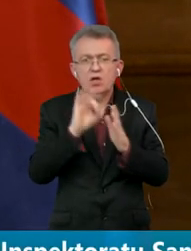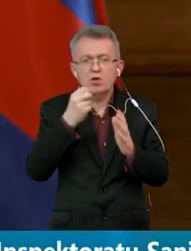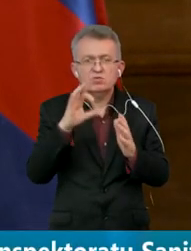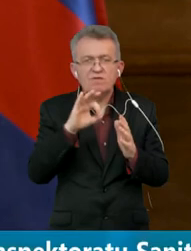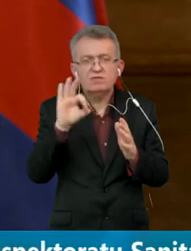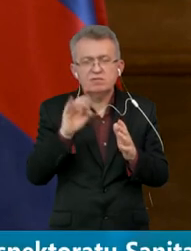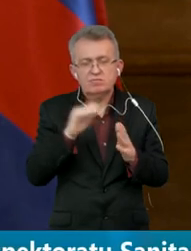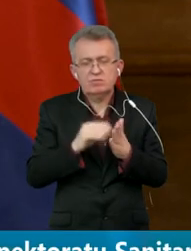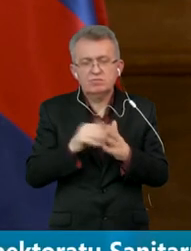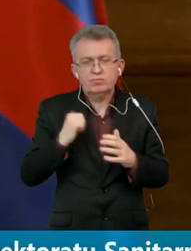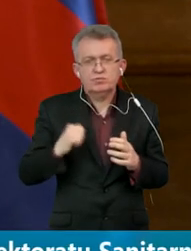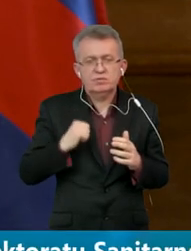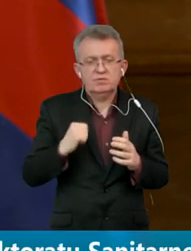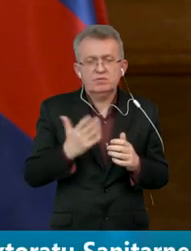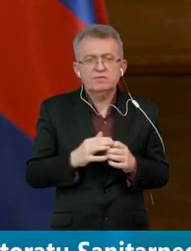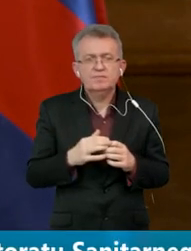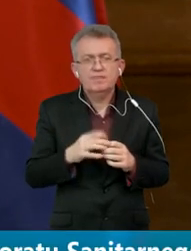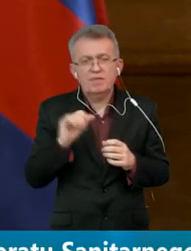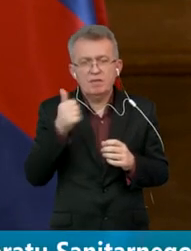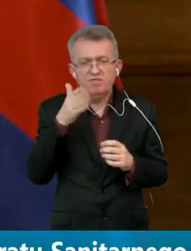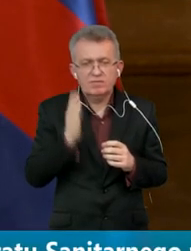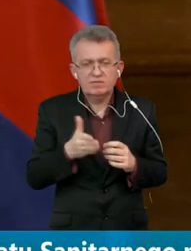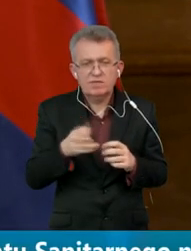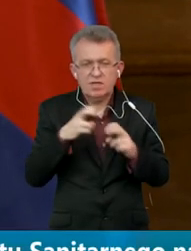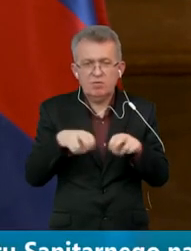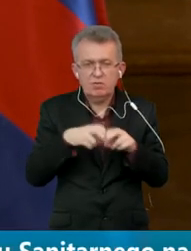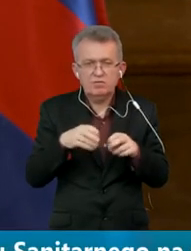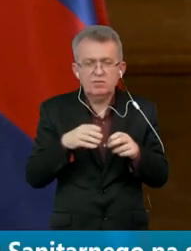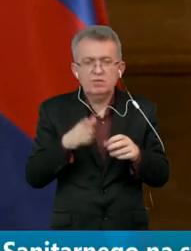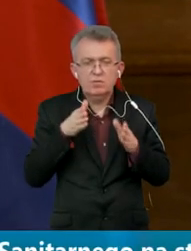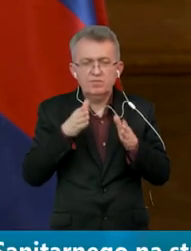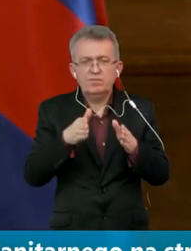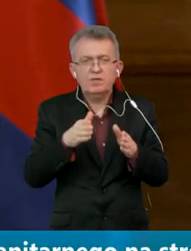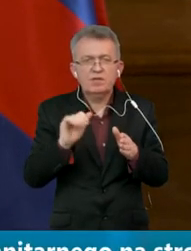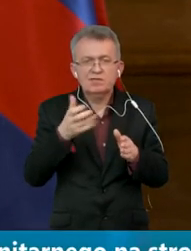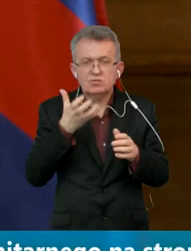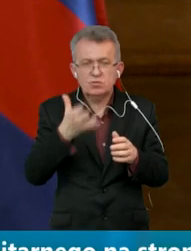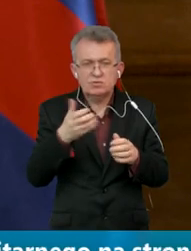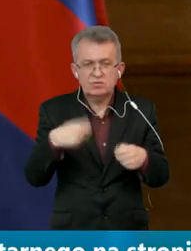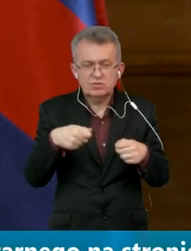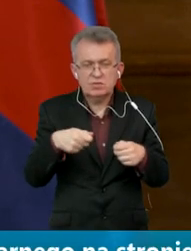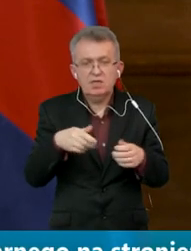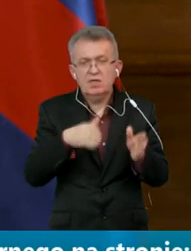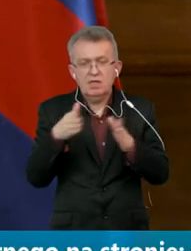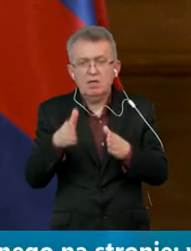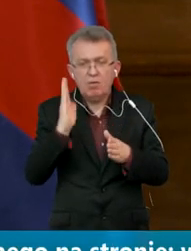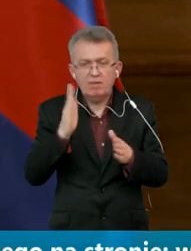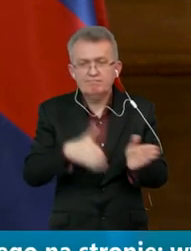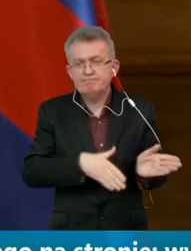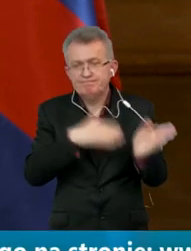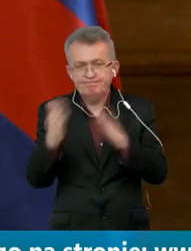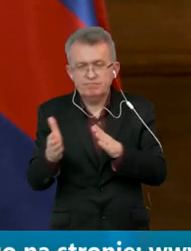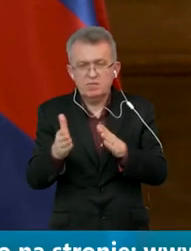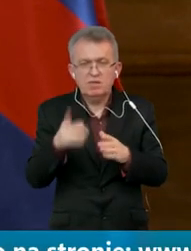jeszcze musimy na to chwilę poczekać. Najpierw będziemy te remonty prowadzili w kierunku najpierw Stoczni Szczecińskiej, a potem z